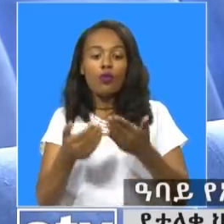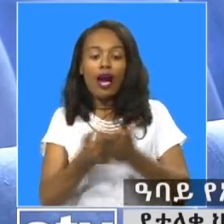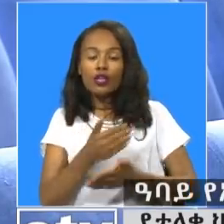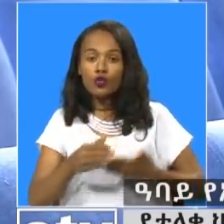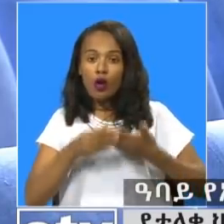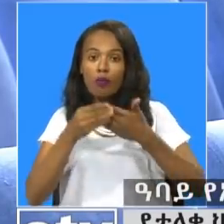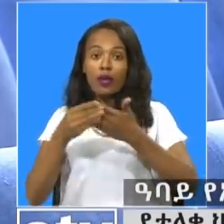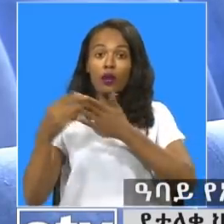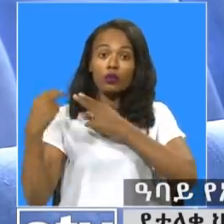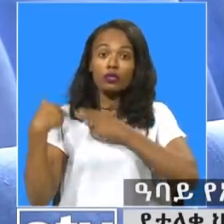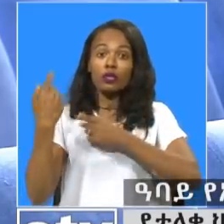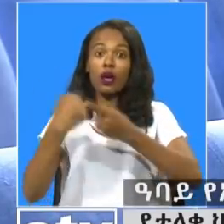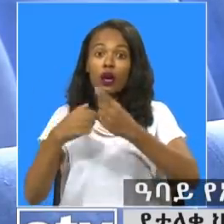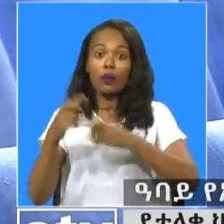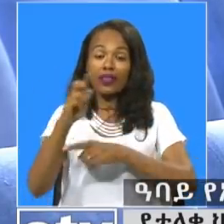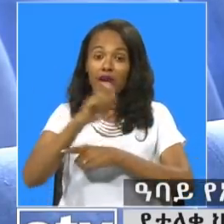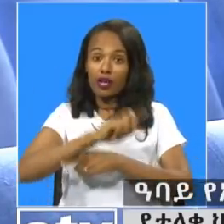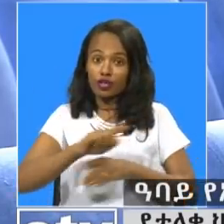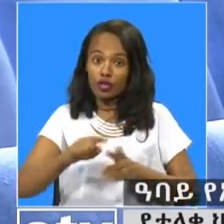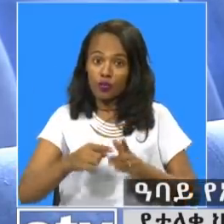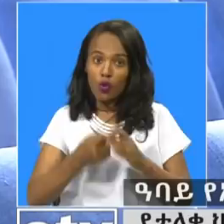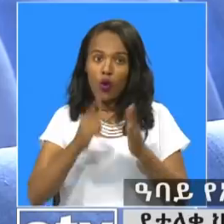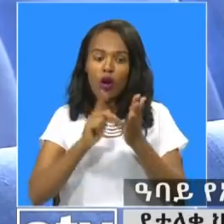አመራር ወደ ስልጣን ከመጣ ቀን ጀምሮ